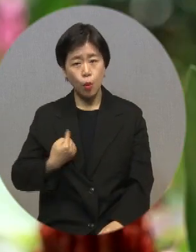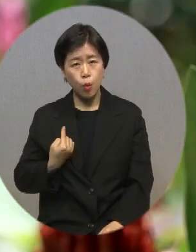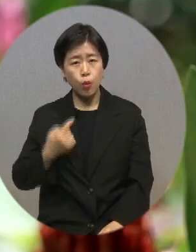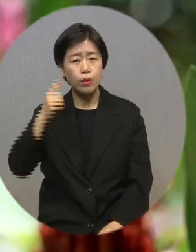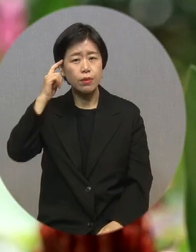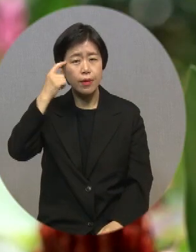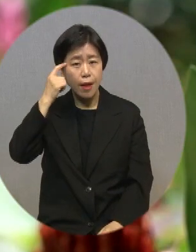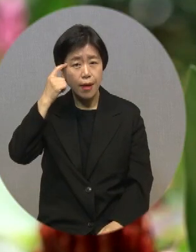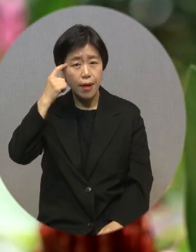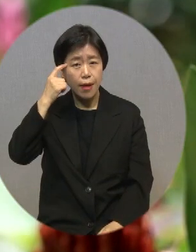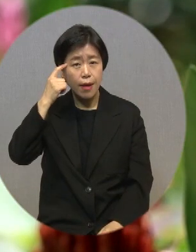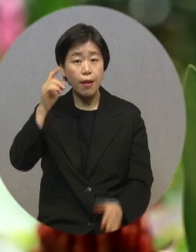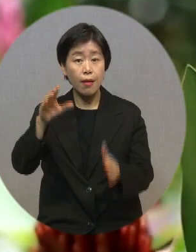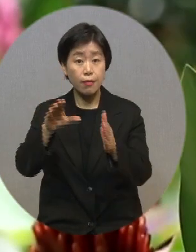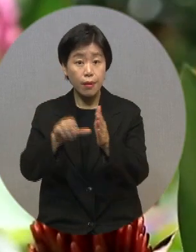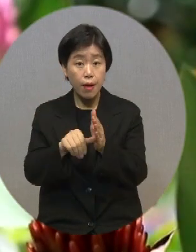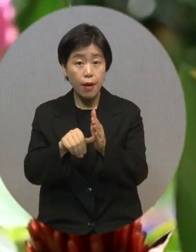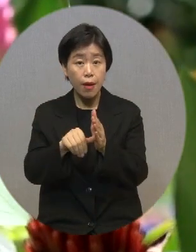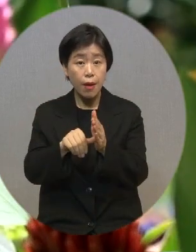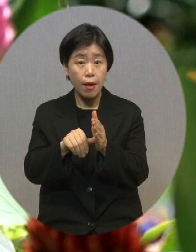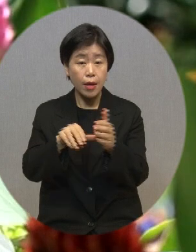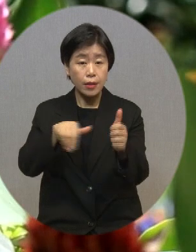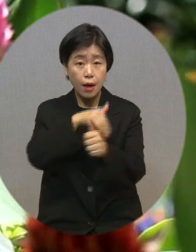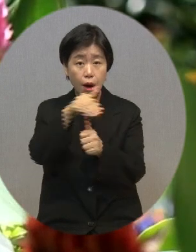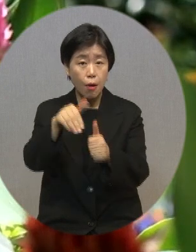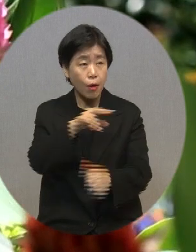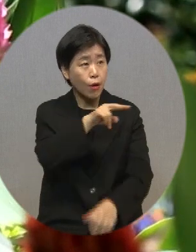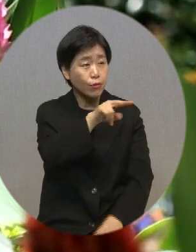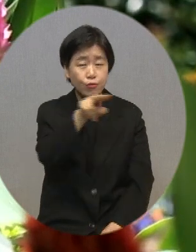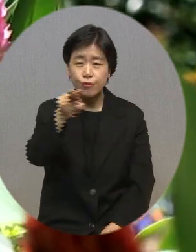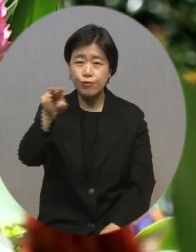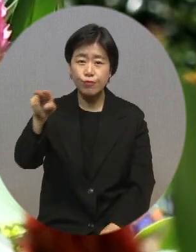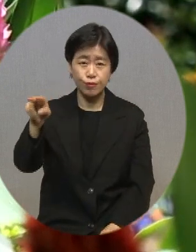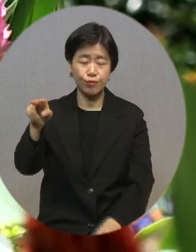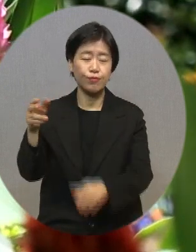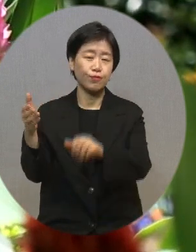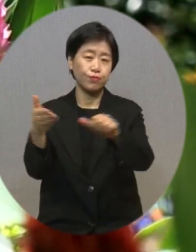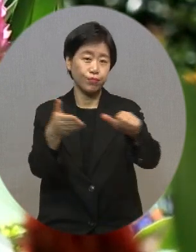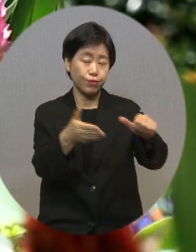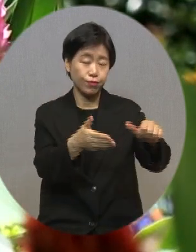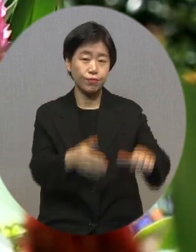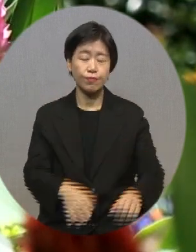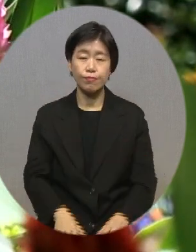혼자라고 느껴질 때면 주위를 돌려보세요.